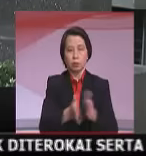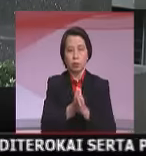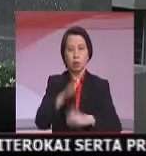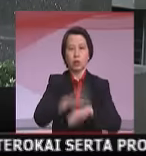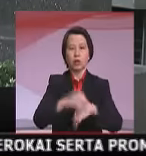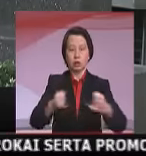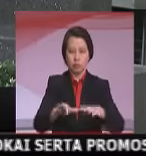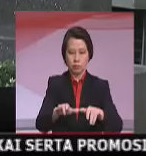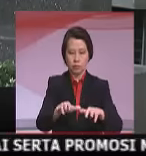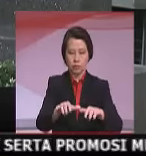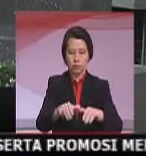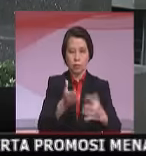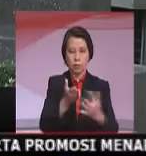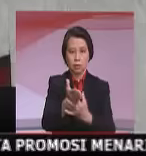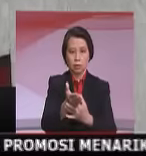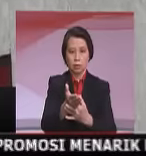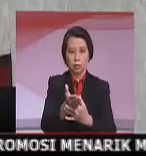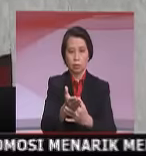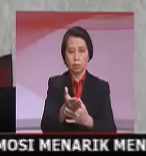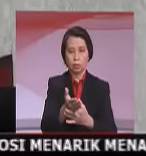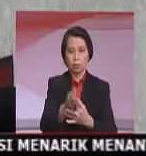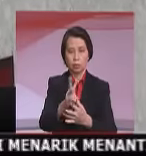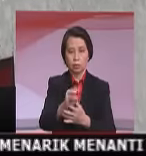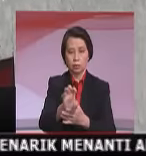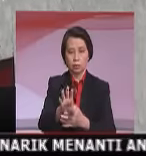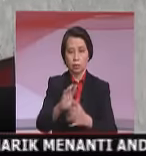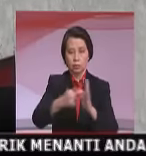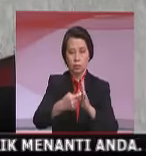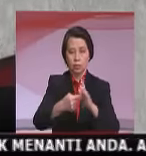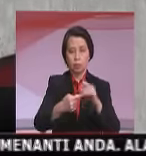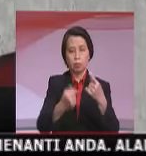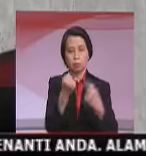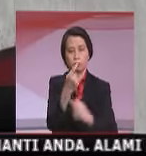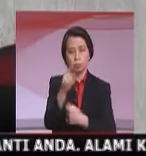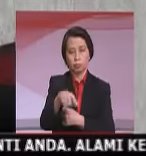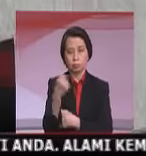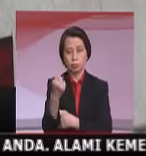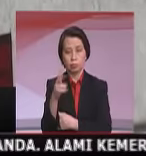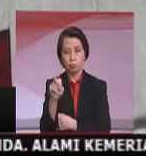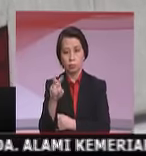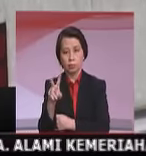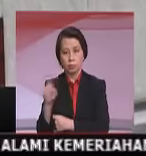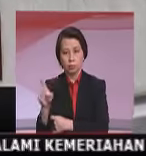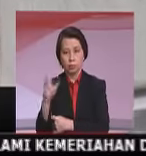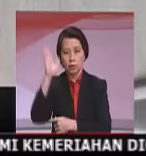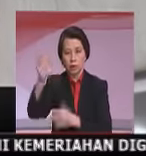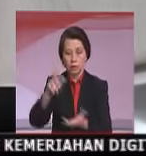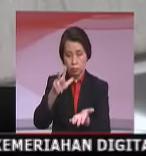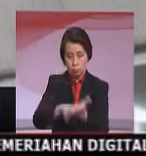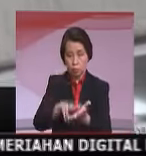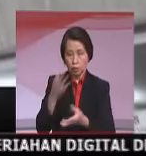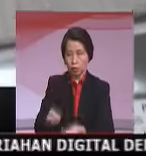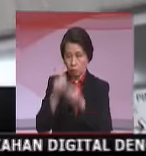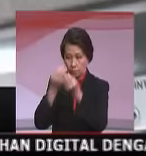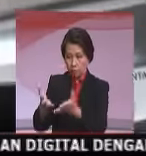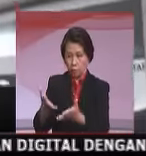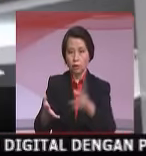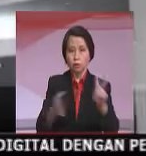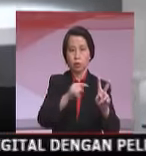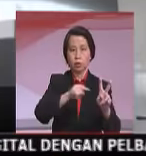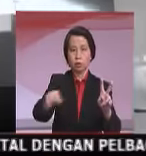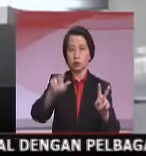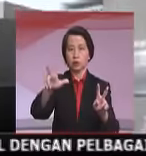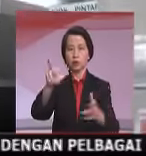talian melalui laman tertera mulai 11 Januari 2021. Status permohonan akan dimaklumkan dalam tempoh 2 hingga 3